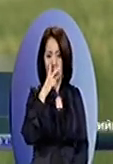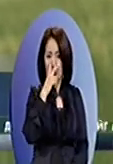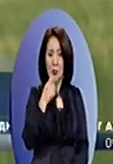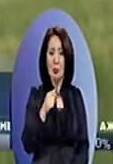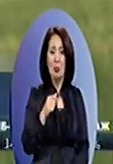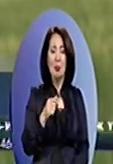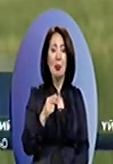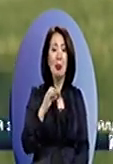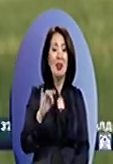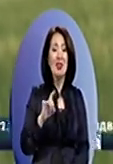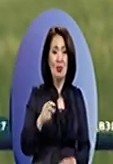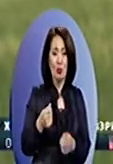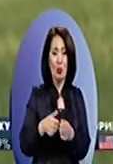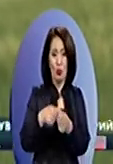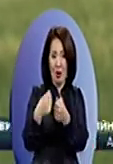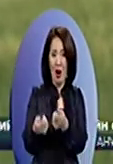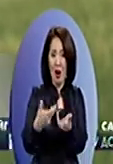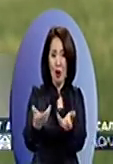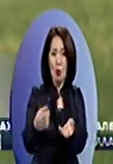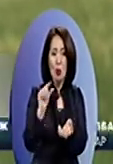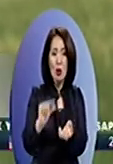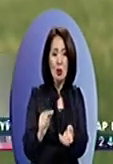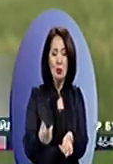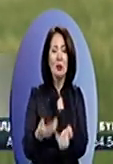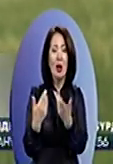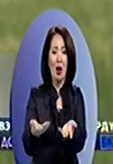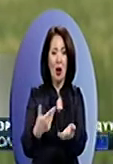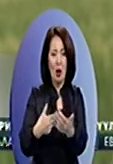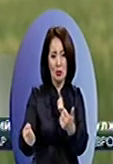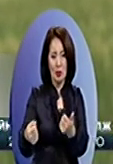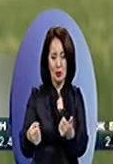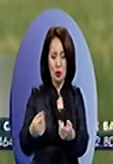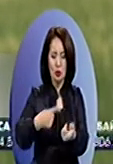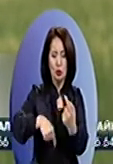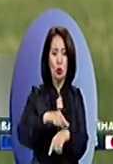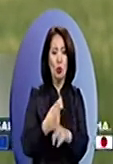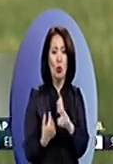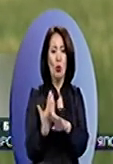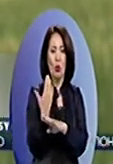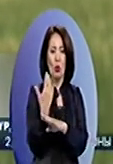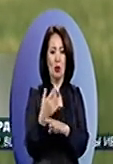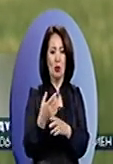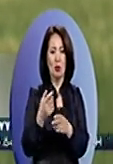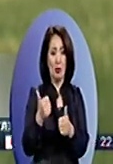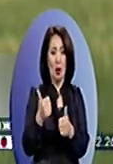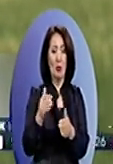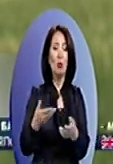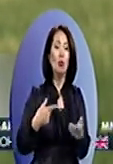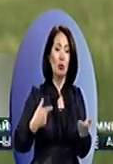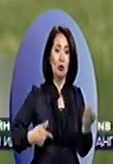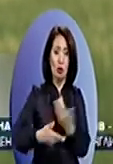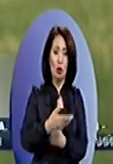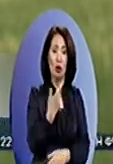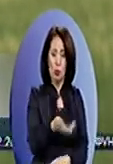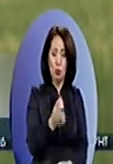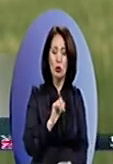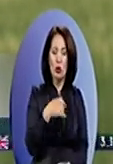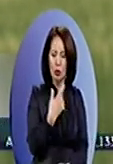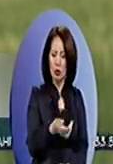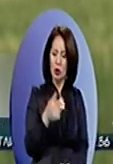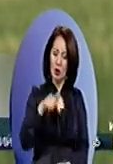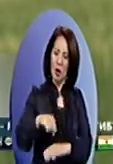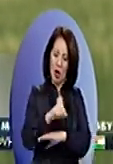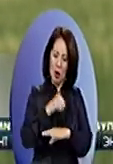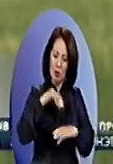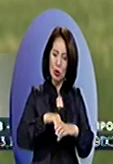мэдээж энэ одоо авсан одоо бид төлжийнхаа өрнөрөнд бол авсан ургац удаага бол бас хөгөн. За мөн дээрэс нь аймгийнхаа дотоодын хэрэгцээг бол 100%